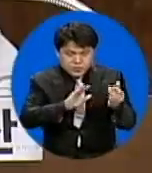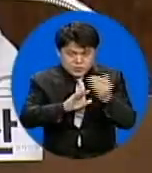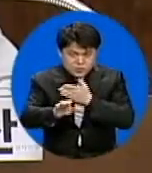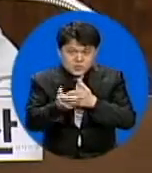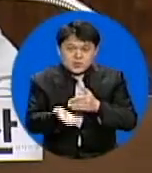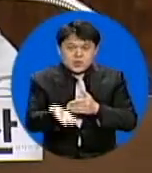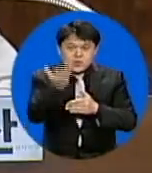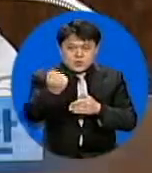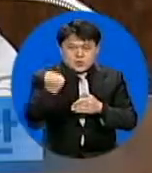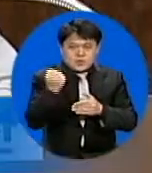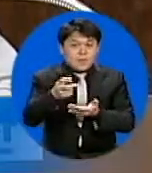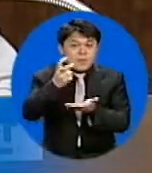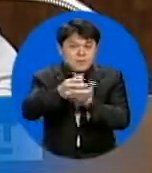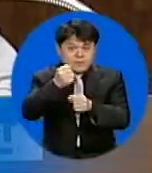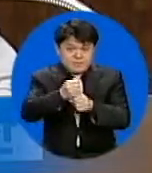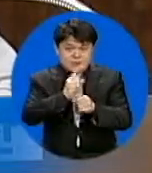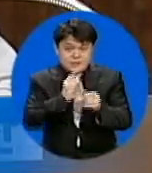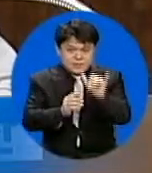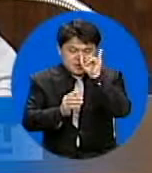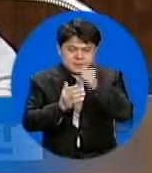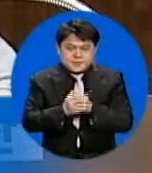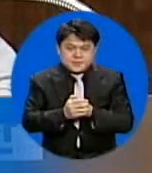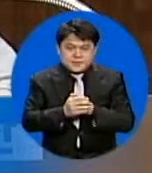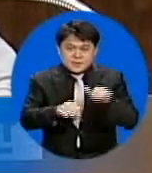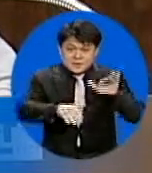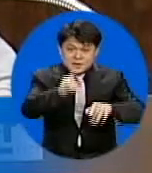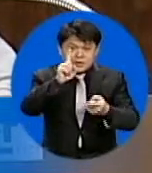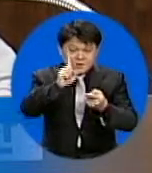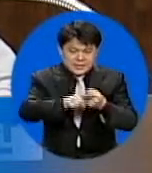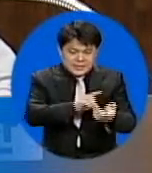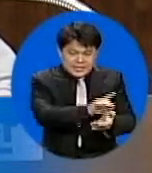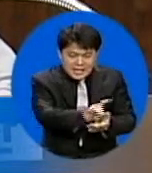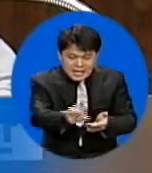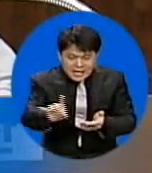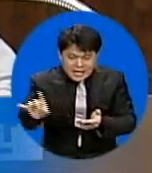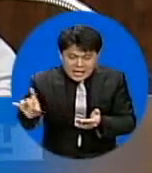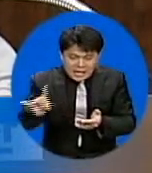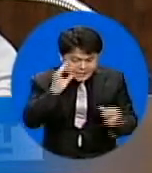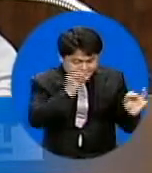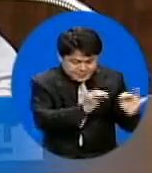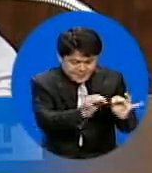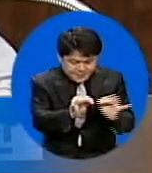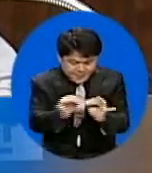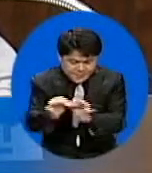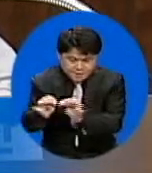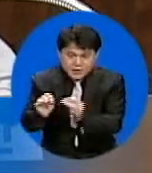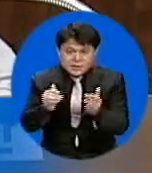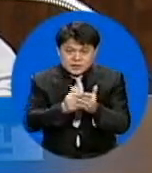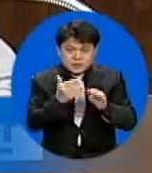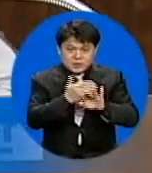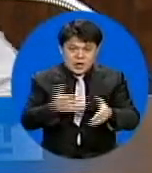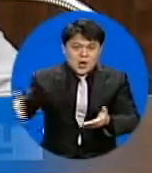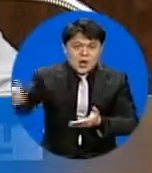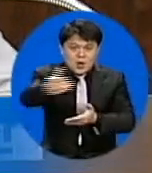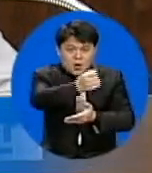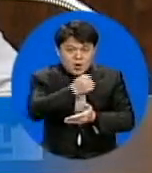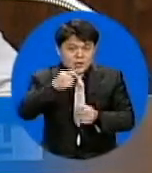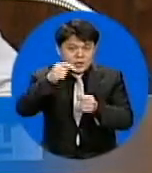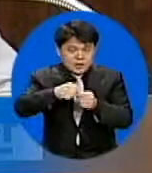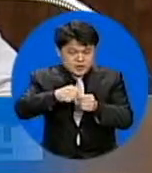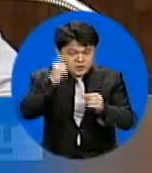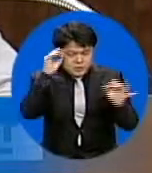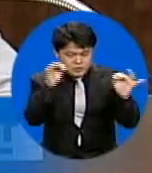제시됐습니다. 때로는 차별에 대한 개별적 접근이 성공하면은 차별에 대한 포괄적인 접근이 더 용이하기 때문입니다.